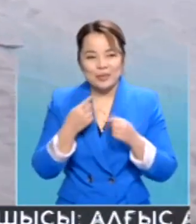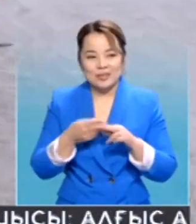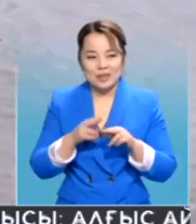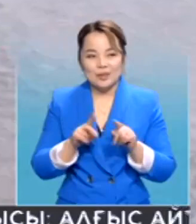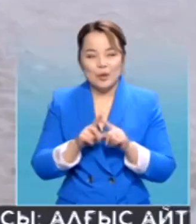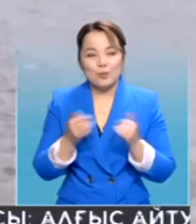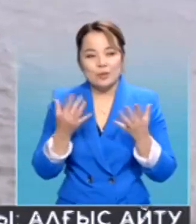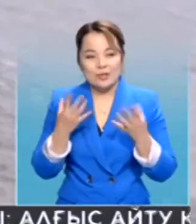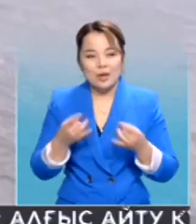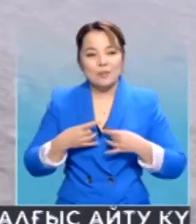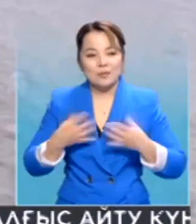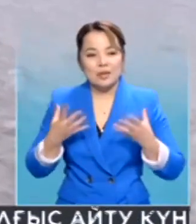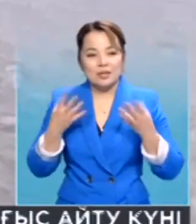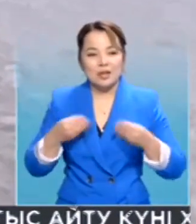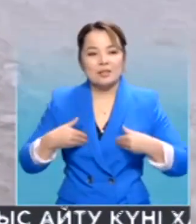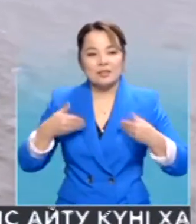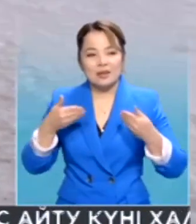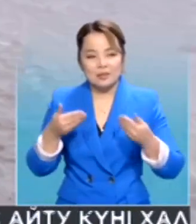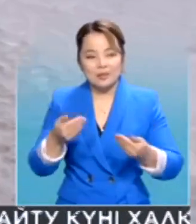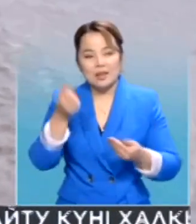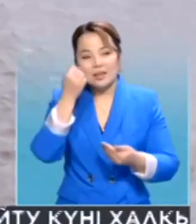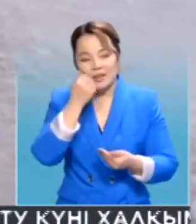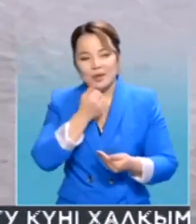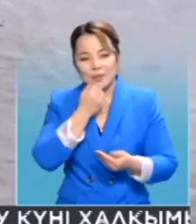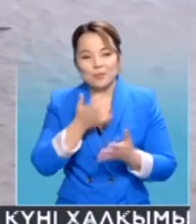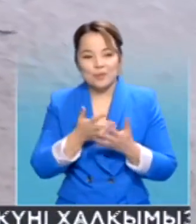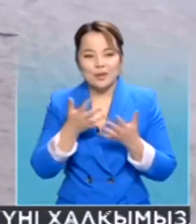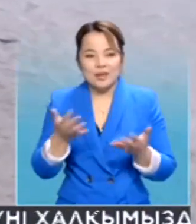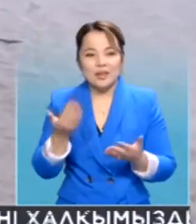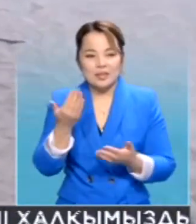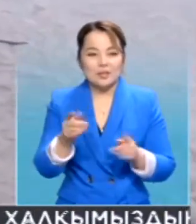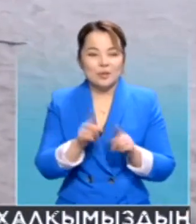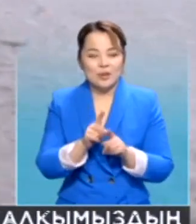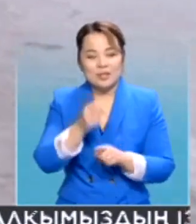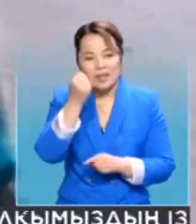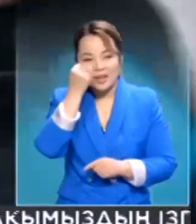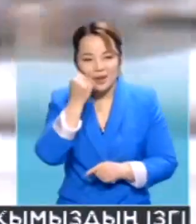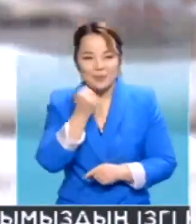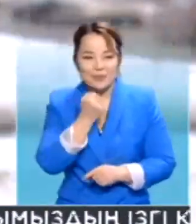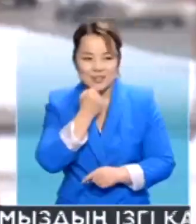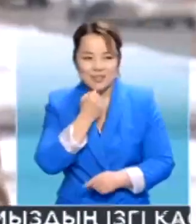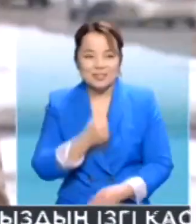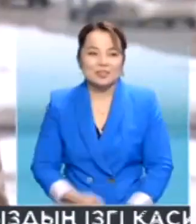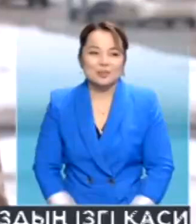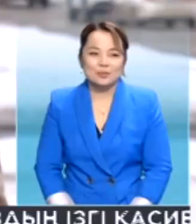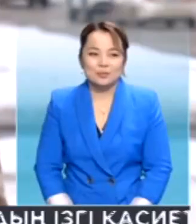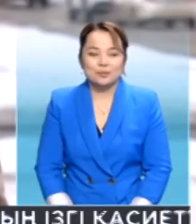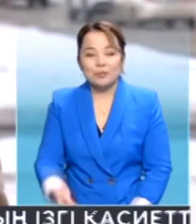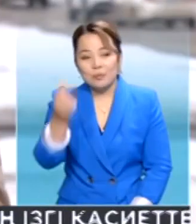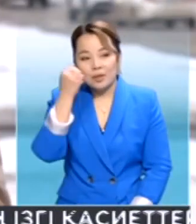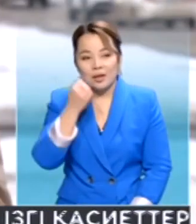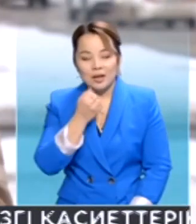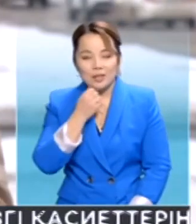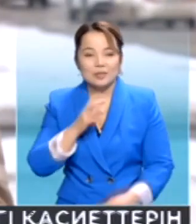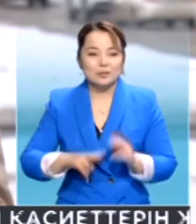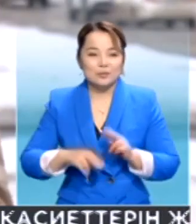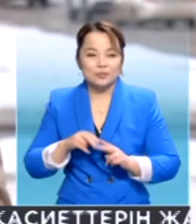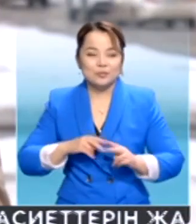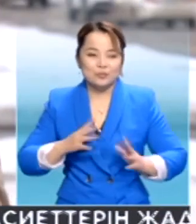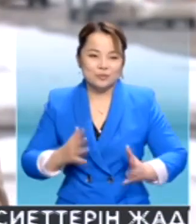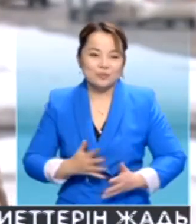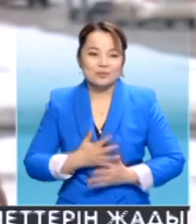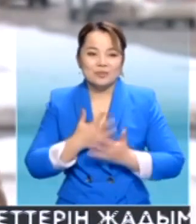Жақсы. Я, бүгін алғыс айту мерекесі, әже. Рахмет, сендерге де рахмет. Аха. Я, алғыс айту көңілді өсіреді,